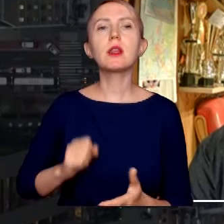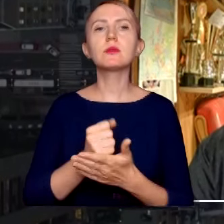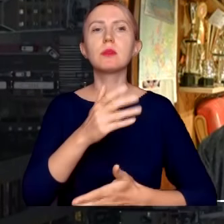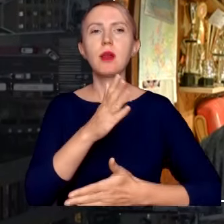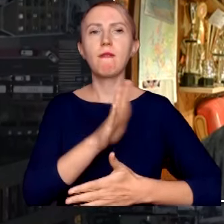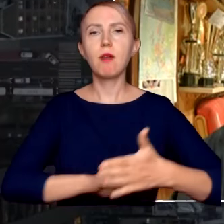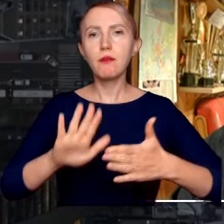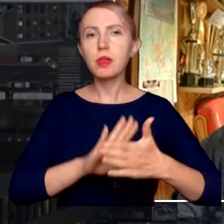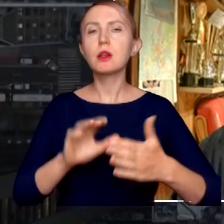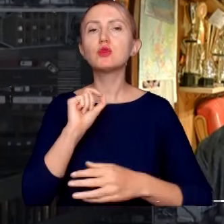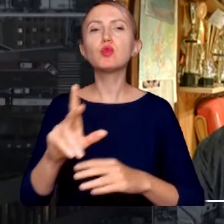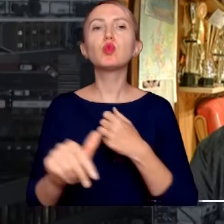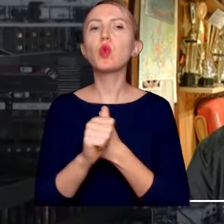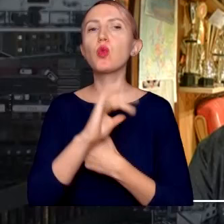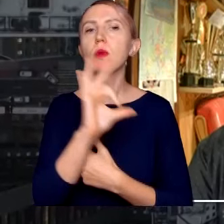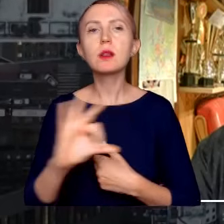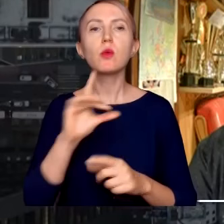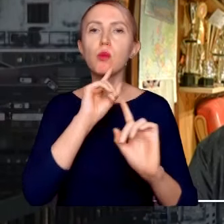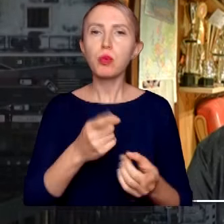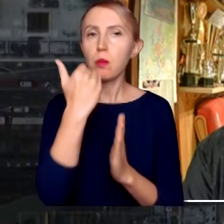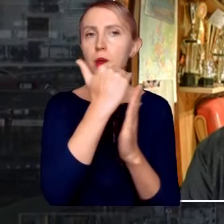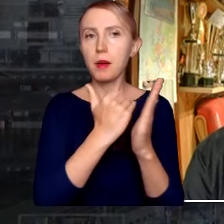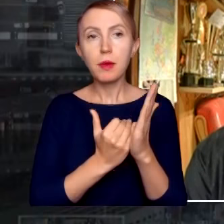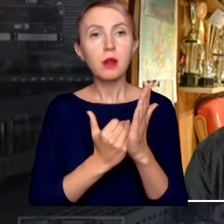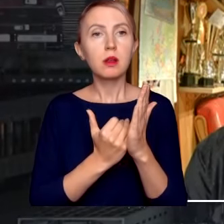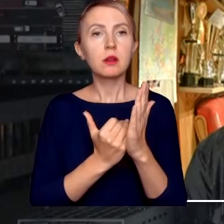specjalny dokument, to jest taka instrukcja do